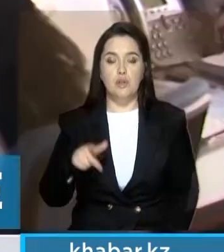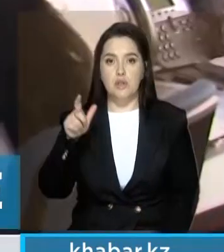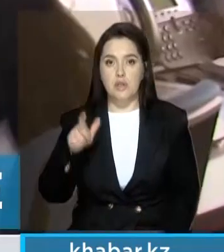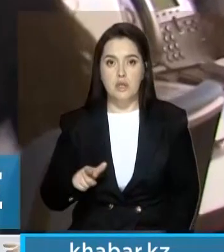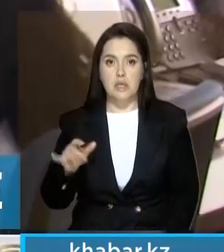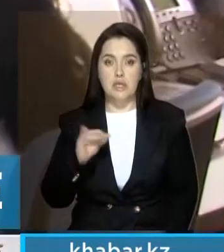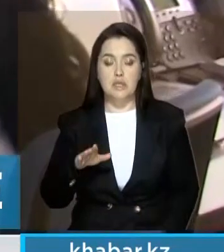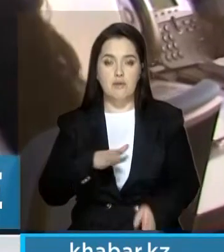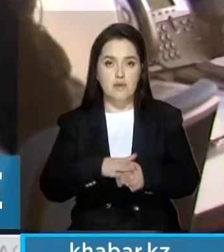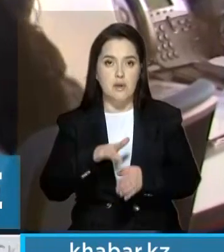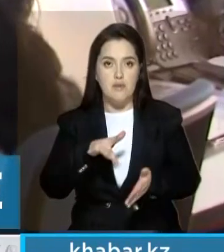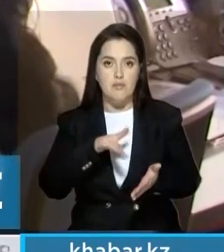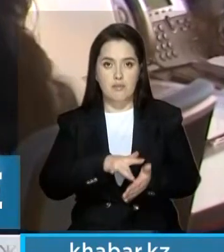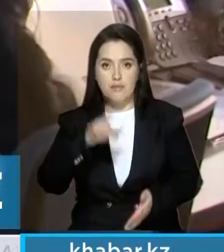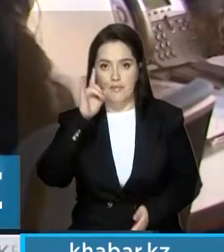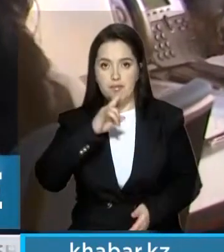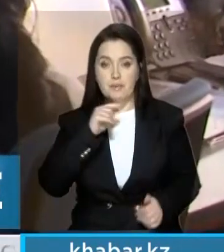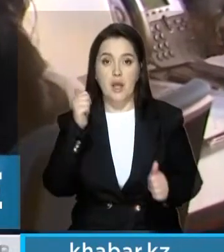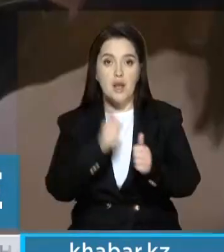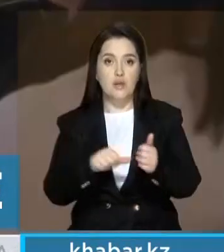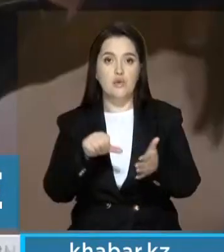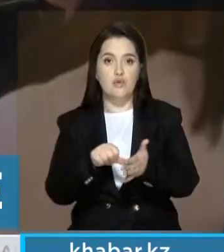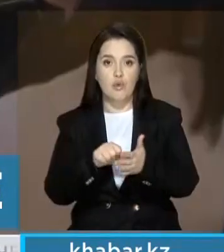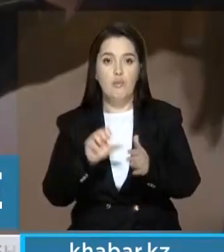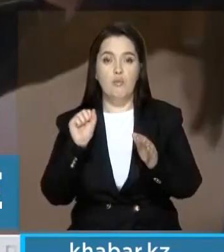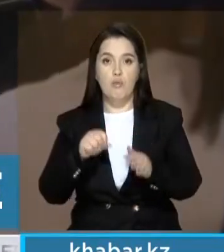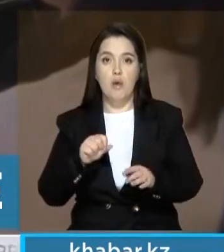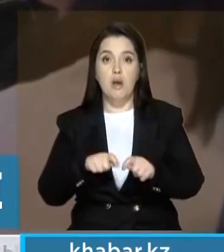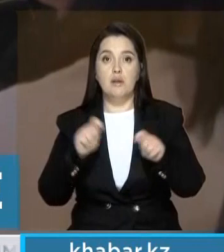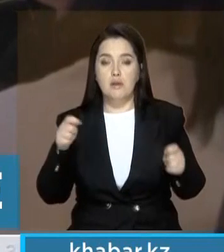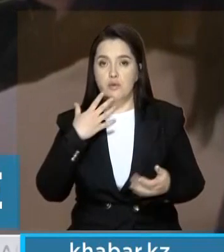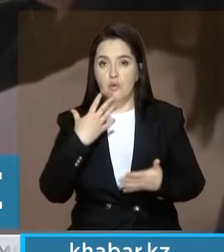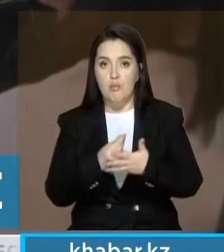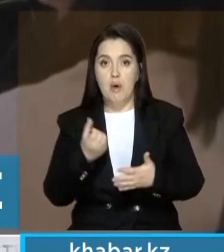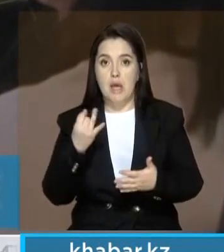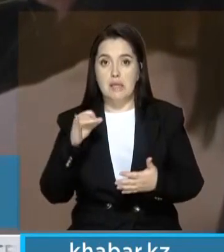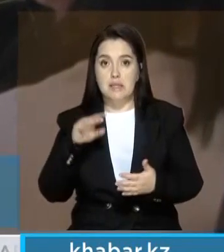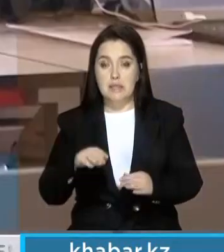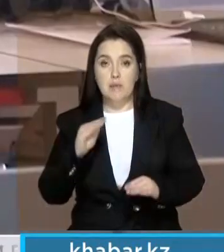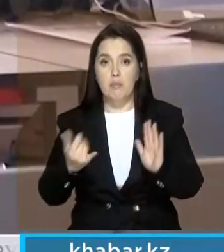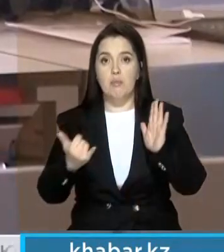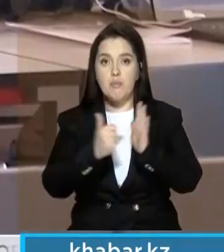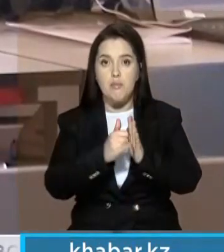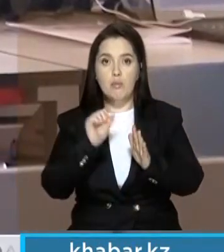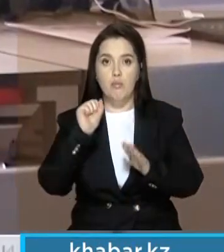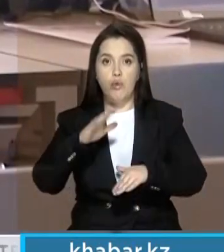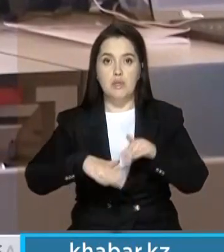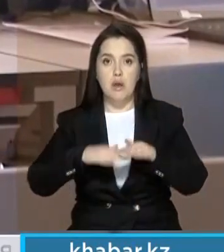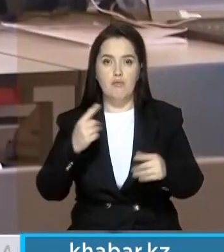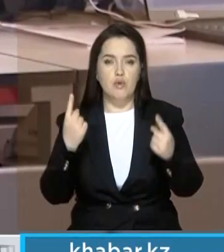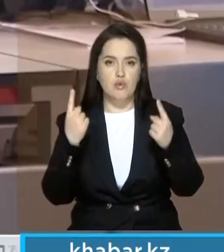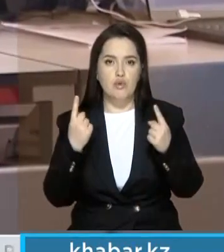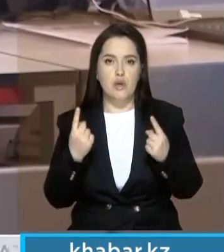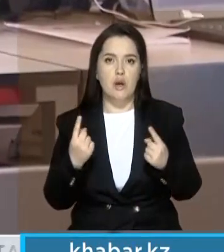3000 человек из всей страны каждая участница получит возможность создать собственный it продукт и пройти стажировку ведущих цифровых